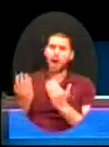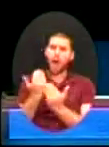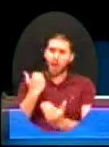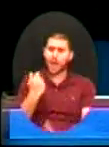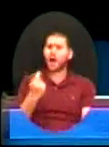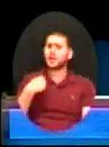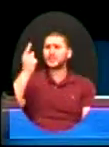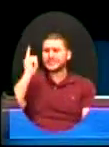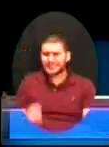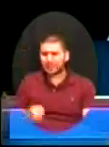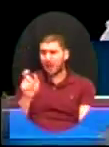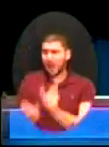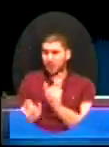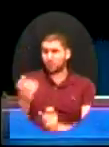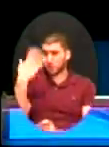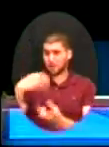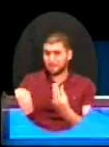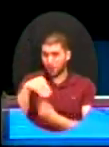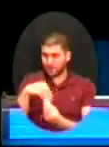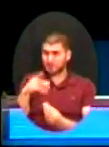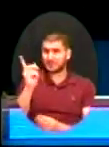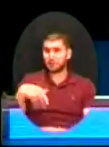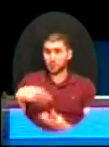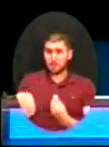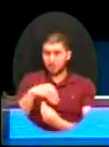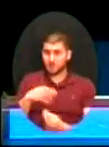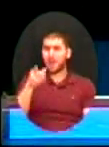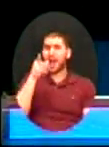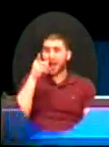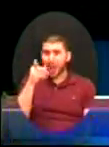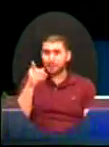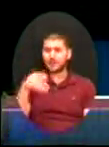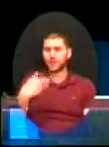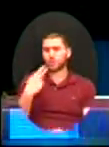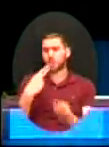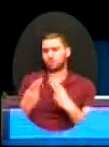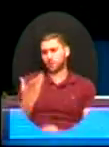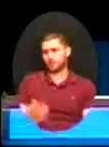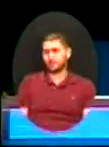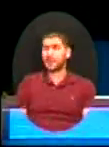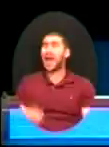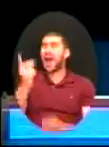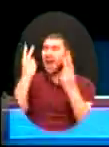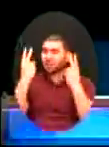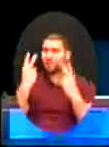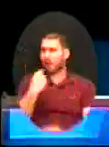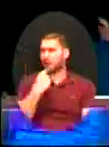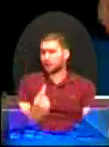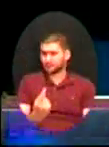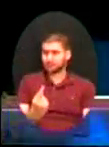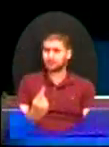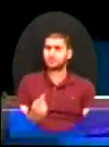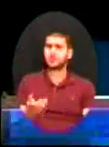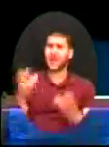אנחנו צריכים שאותם אנשים שהיו מעורבים או היו צריכים להיות מעורבים אחרים, הם אלה שיתנו את הדין בעניין הזה. חשוב לומר...